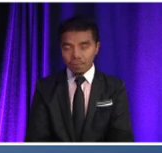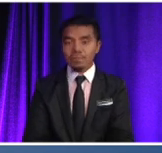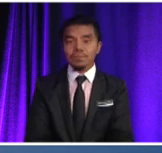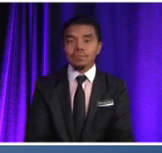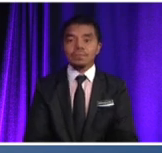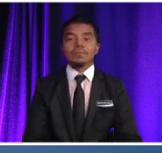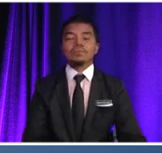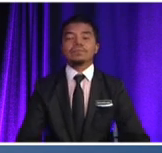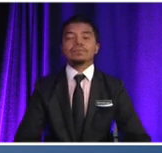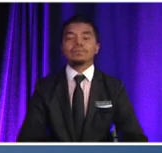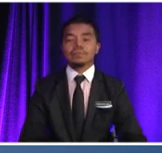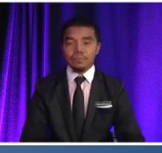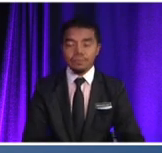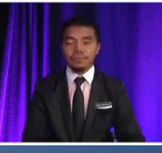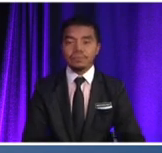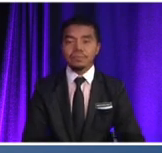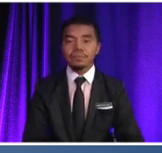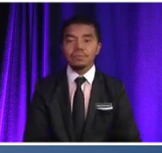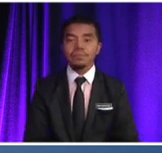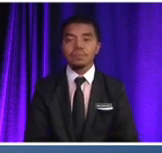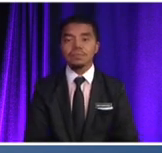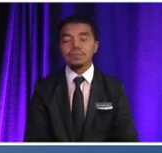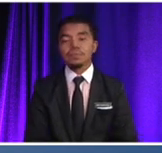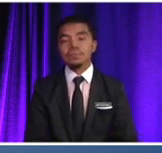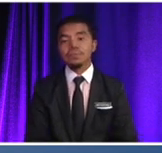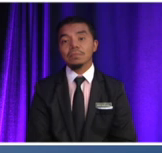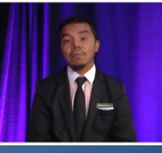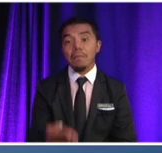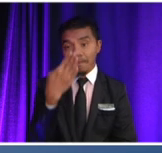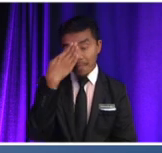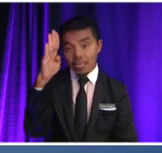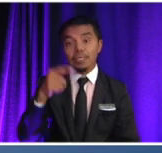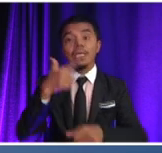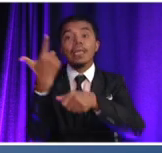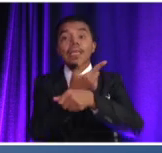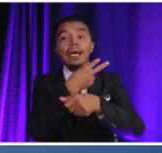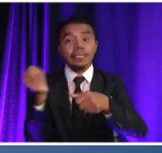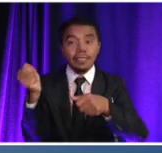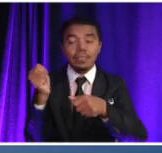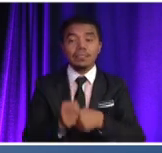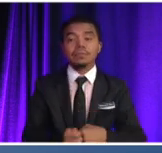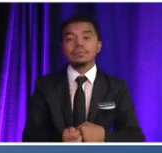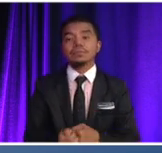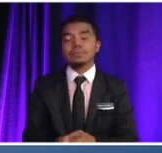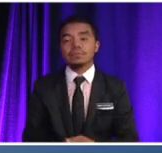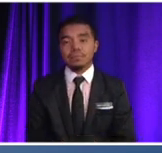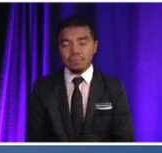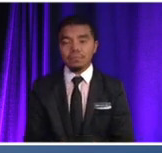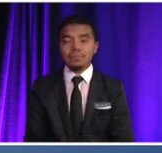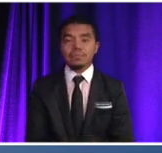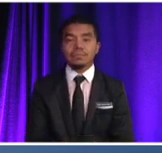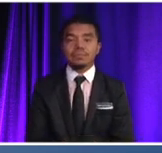program motivasi pengurusan penjagaan-pengurusan perikanan dan simpan kiri latihan dan kemahiran dan juga pensijilan